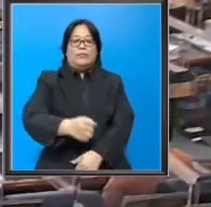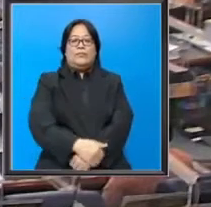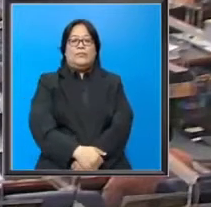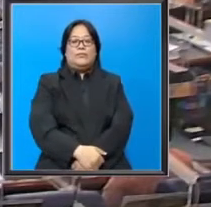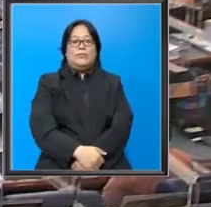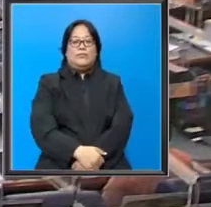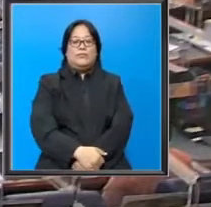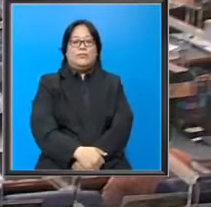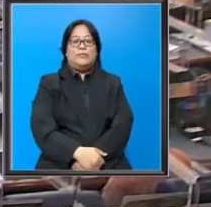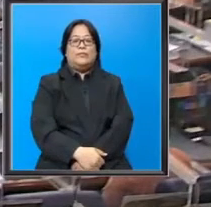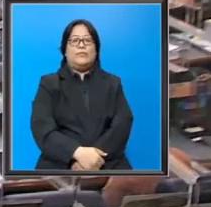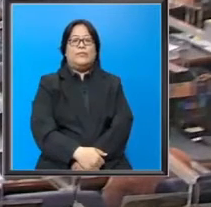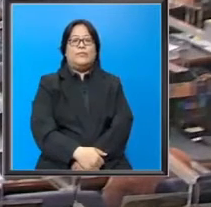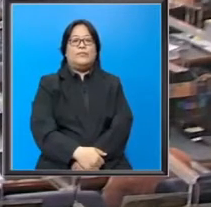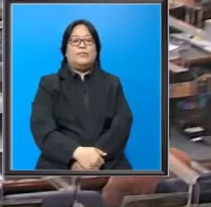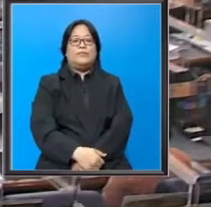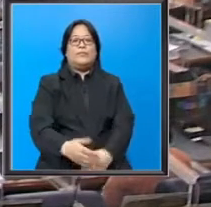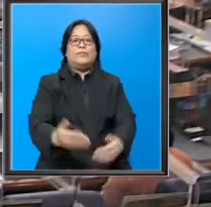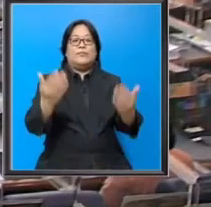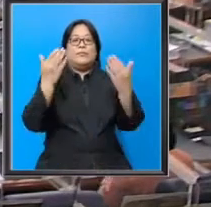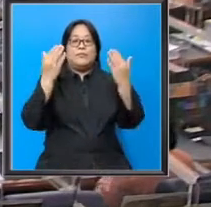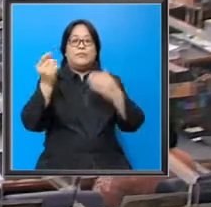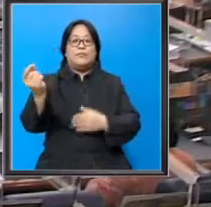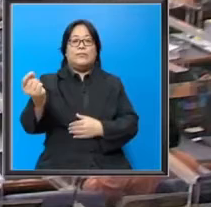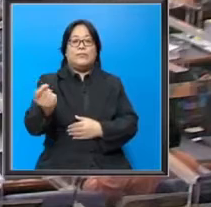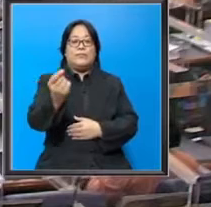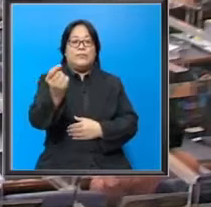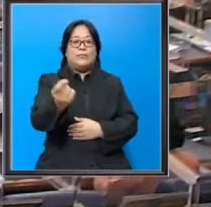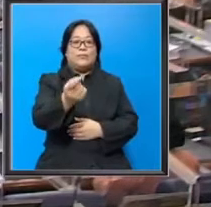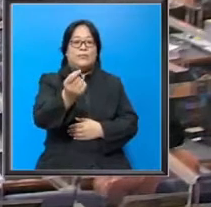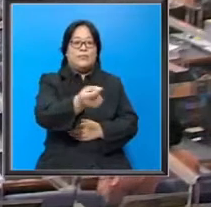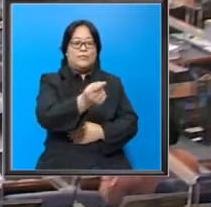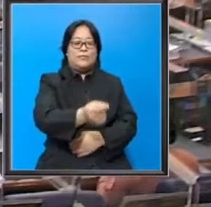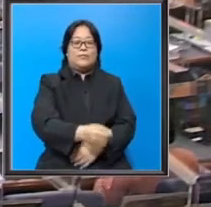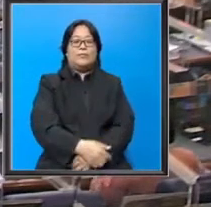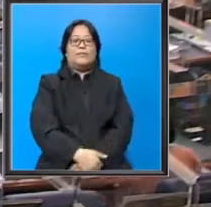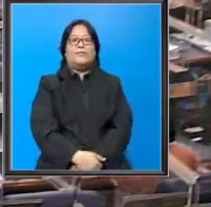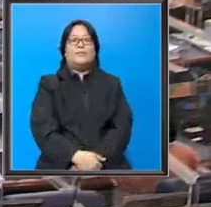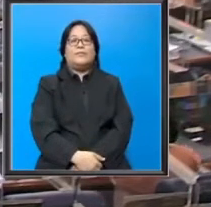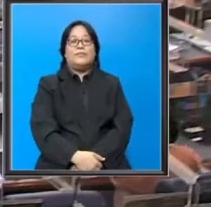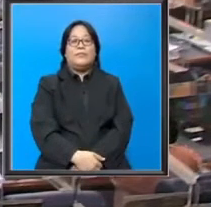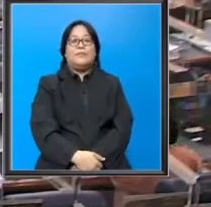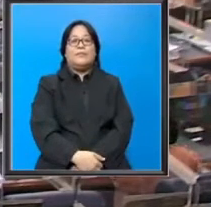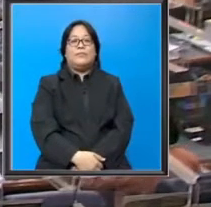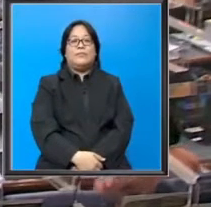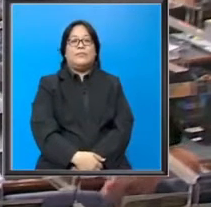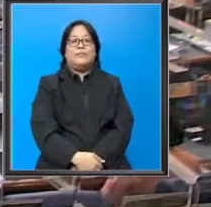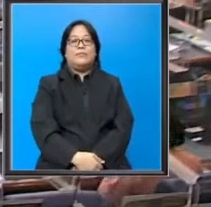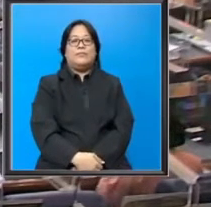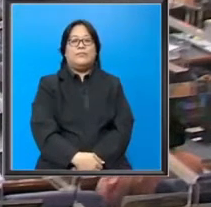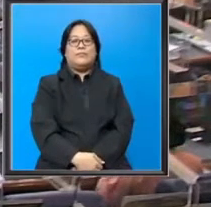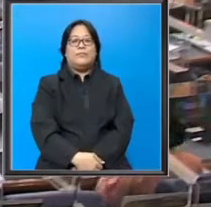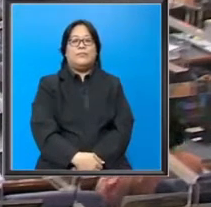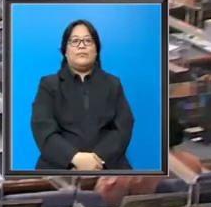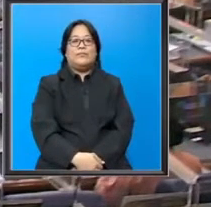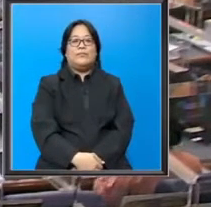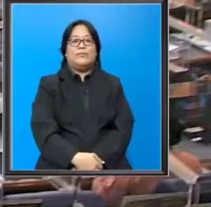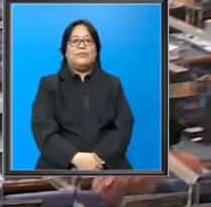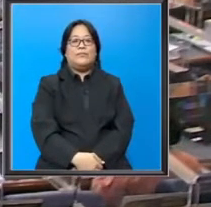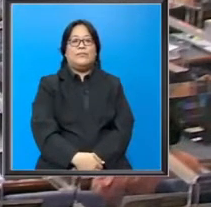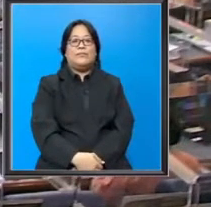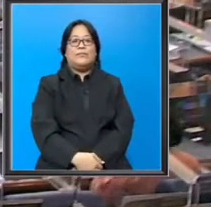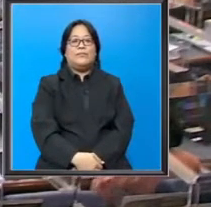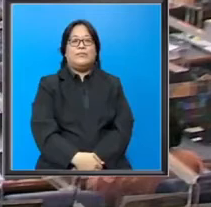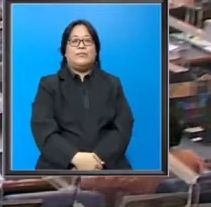wabarakatuh Alhamdulillahirobbil alamin washolatu wassalamu ala asrofil Ambiya Iwal mursalin wa'ala